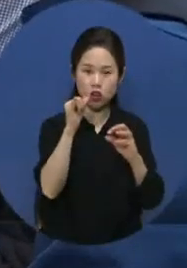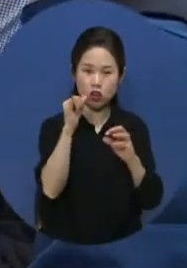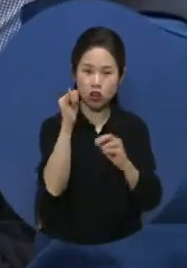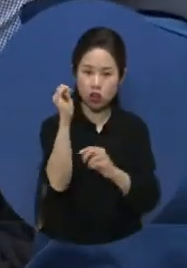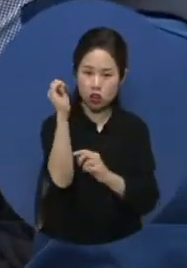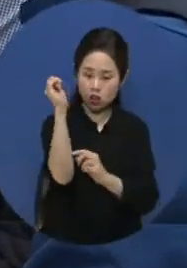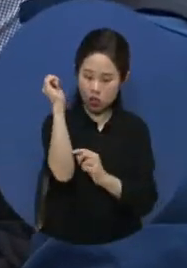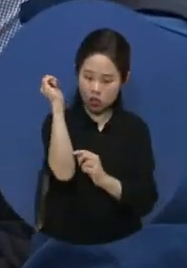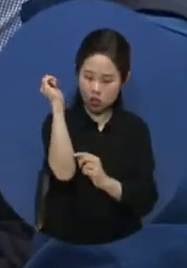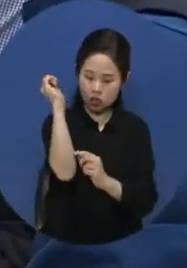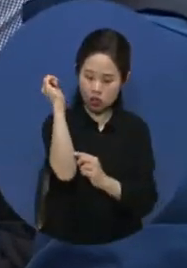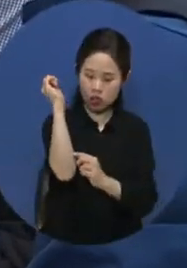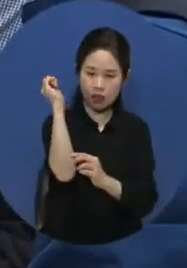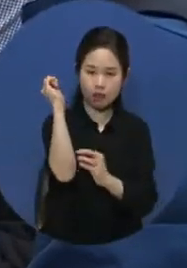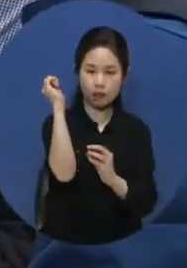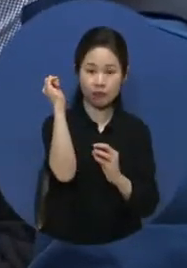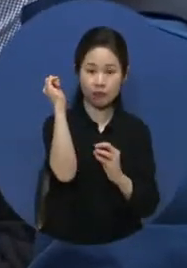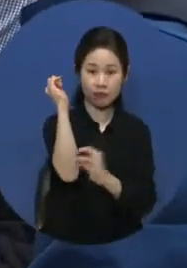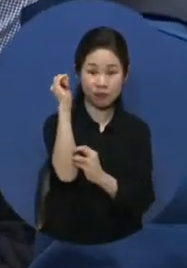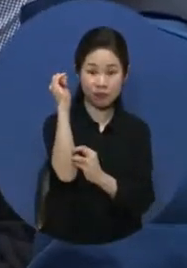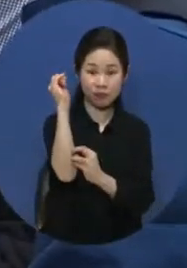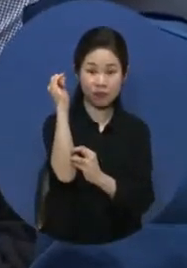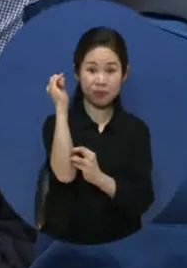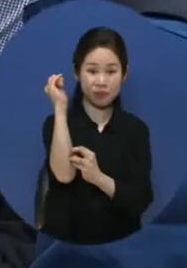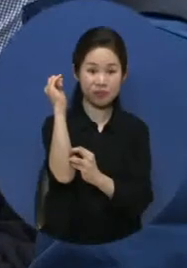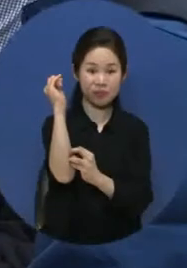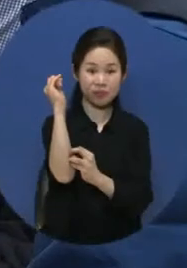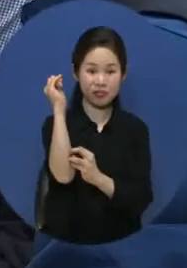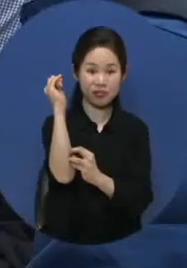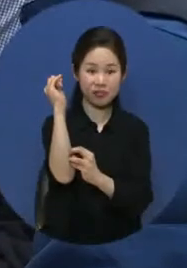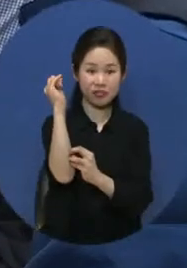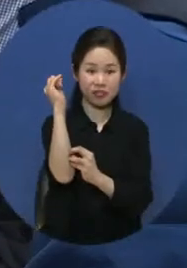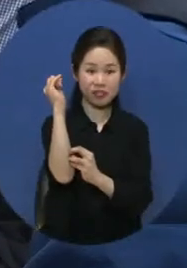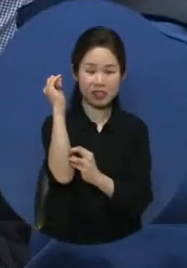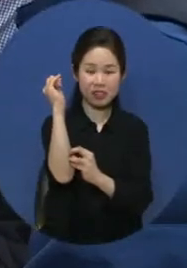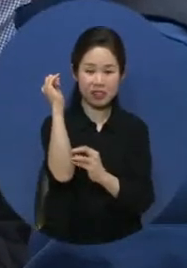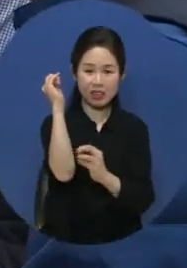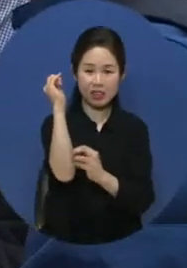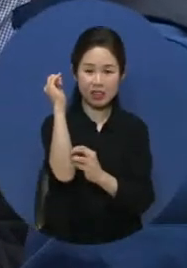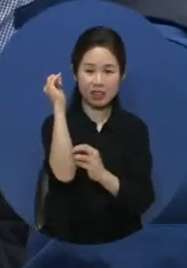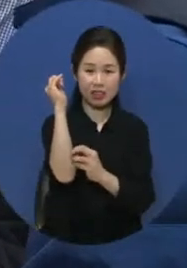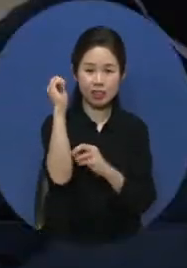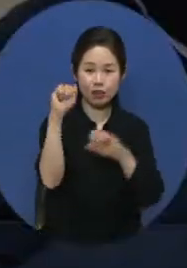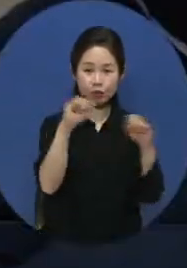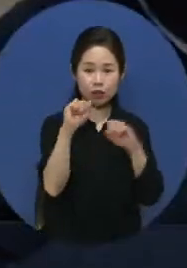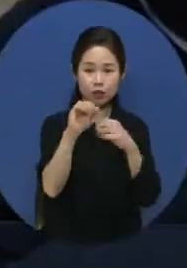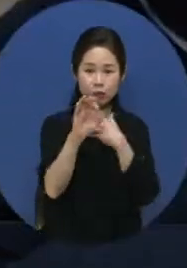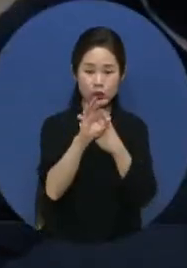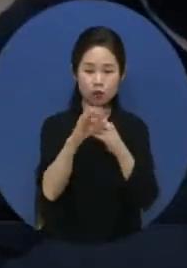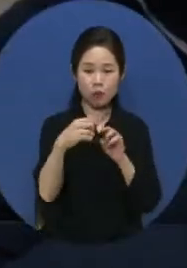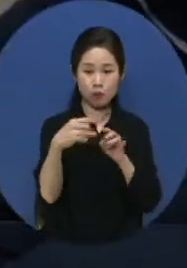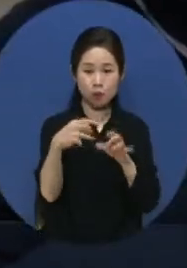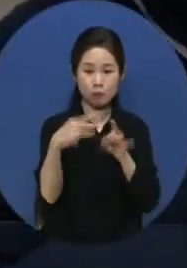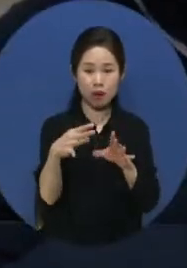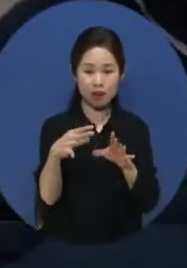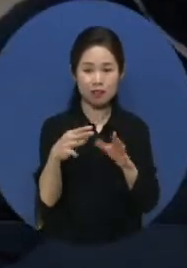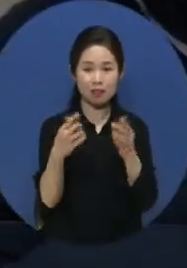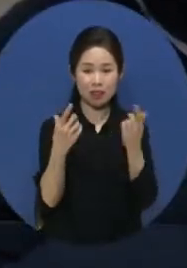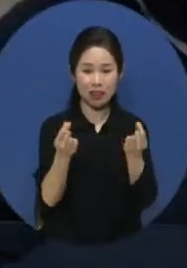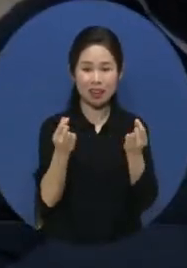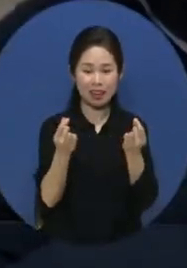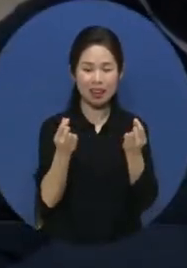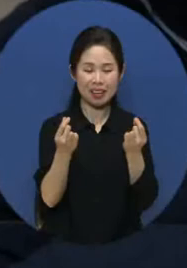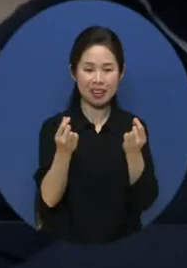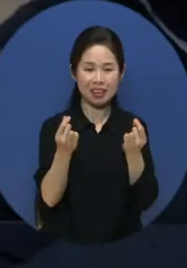센서를 부착을 하면은 기존에 남아있던 손을 움직인다는 생각을 하면은 똑같은 신호가 나오거든요. 그걸